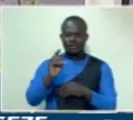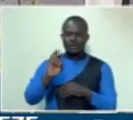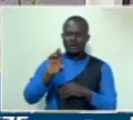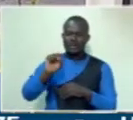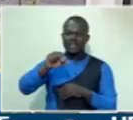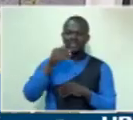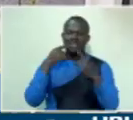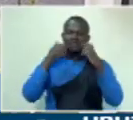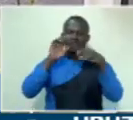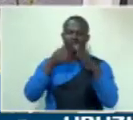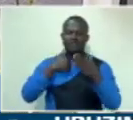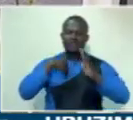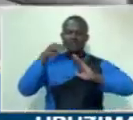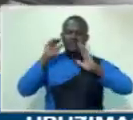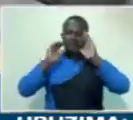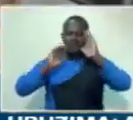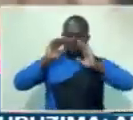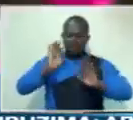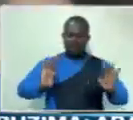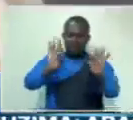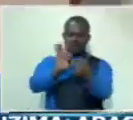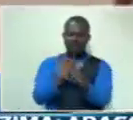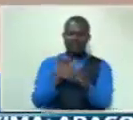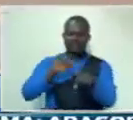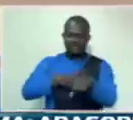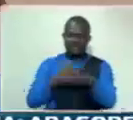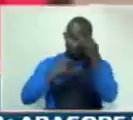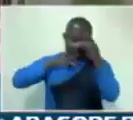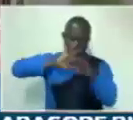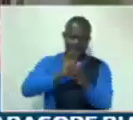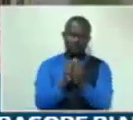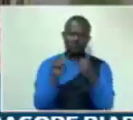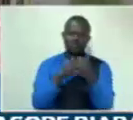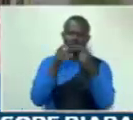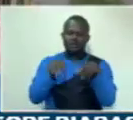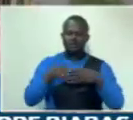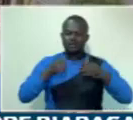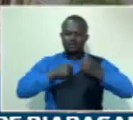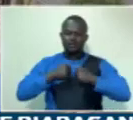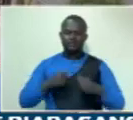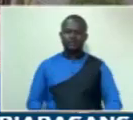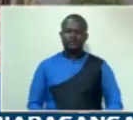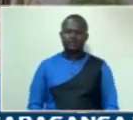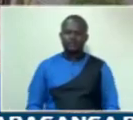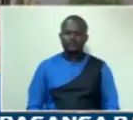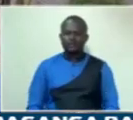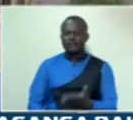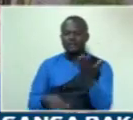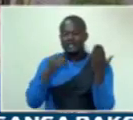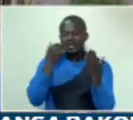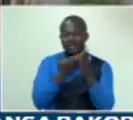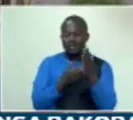nzego zagize umumaro ukomeye cyane ubwo icyorezo cya COVID-19 cyageraga mu Rwanda iyi raporo turimo kuvugaho yakoze mu mwaka